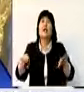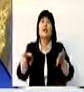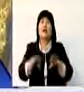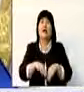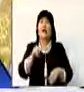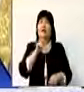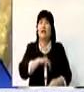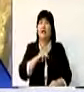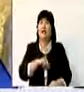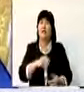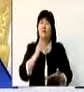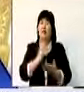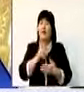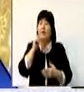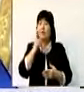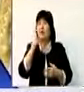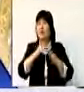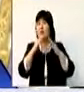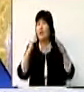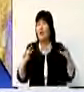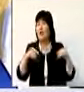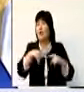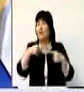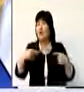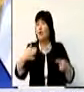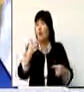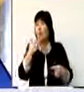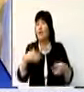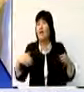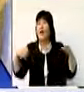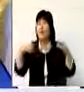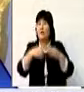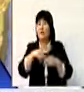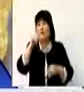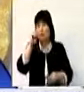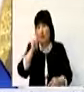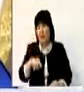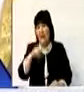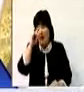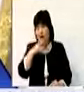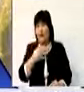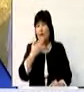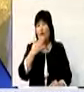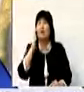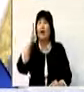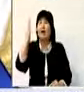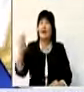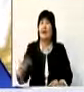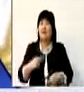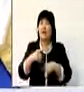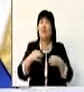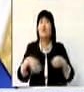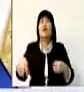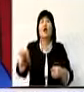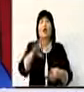жеңнен қол шығара біліп, бір шаңырақ астында соншама ұлт өкілдерін біріктіре білген қазақ ұлты жасасын деймін. Мереке